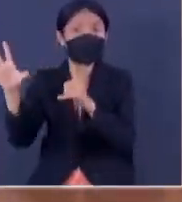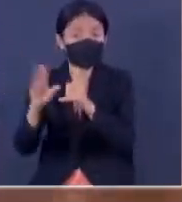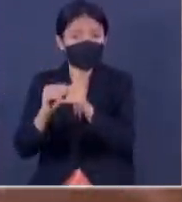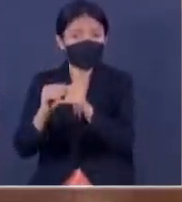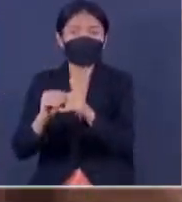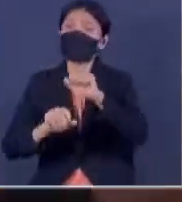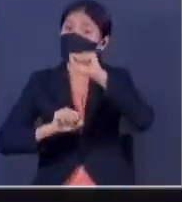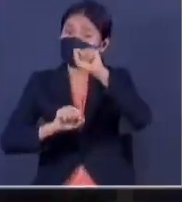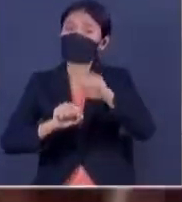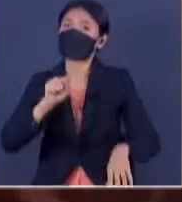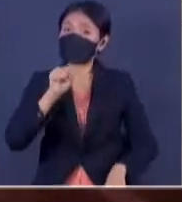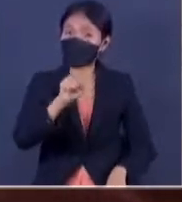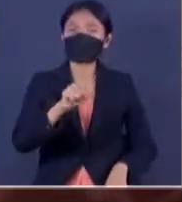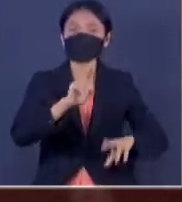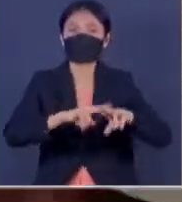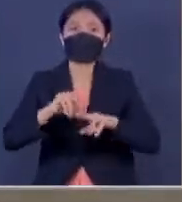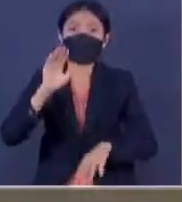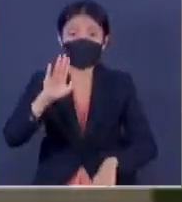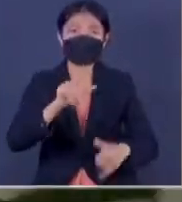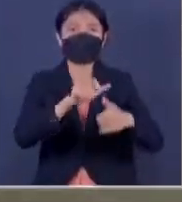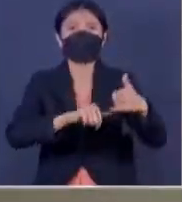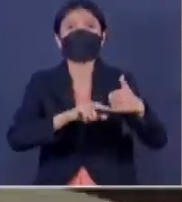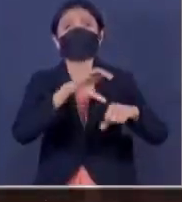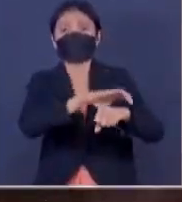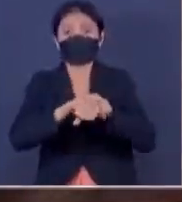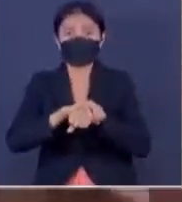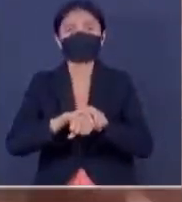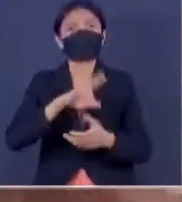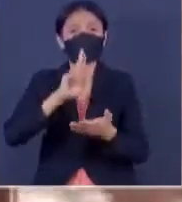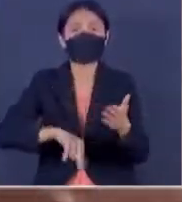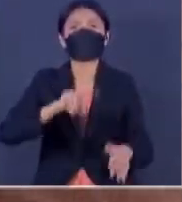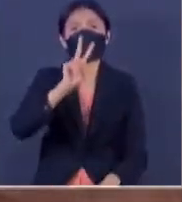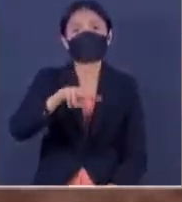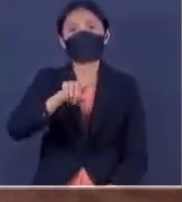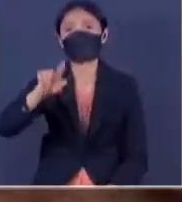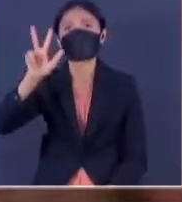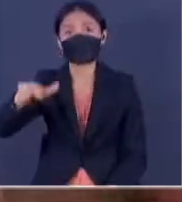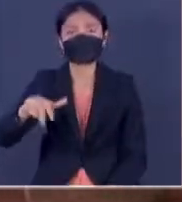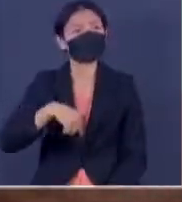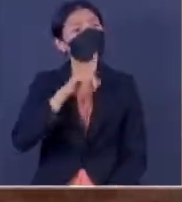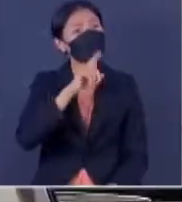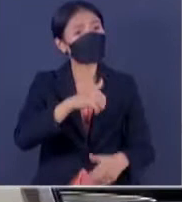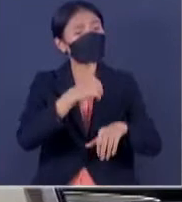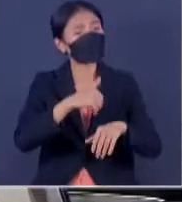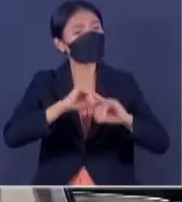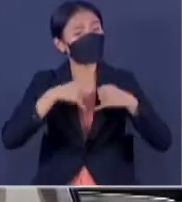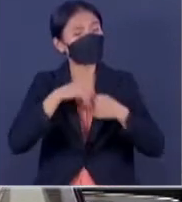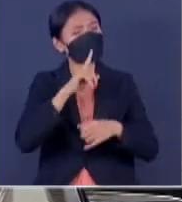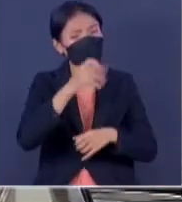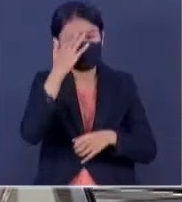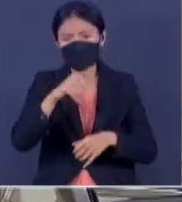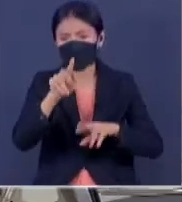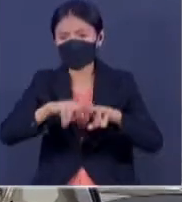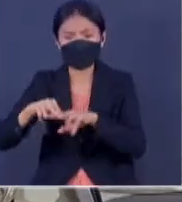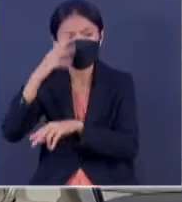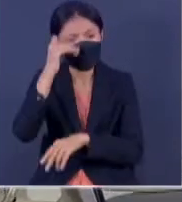บาททีนี้พอไปพูดคุยกับเจ้าของร้านนะคะว่าทำไมถึงปล่อยให้เรื่องแบบนี้เกิดขึ้นทั้งที่มีคำสั่งออกมาแล้วเจ้าของร้านเขาก็อ้